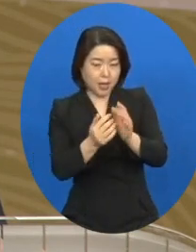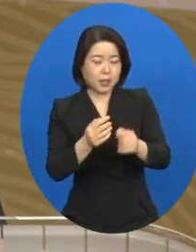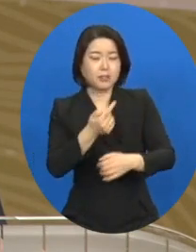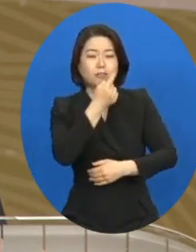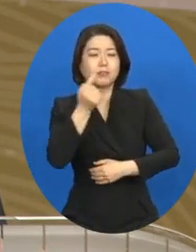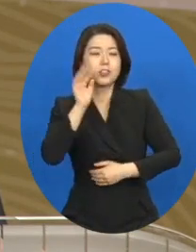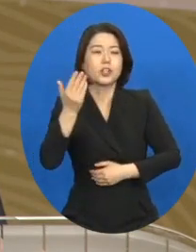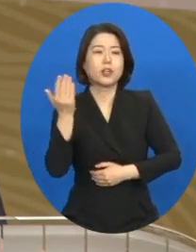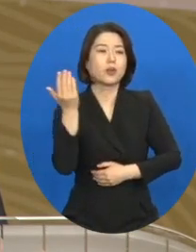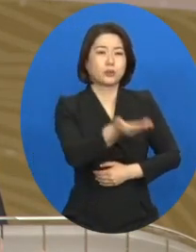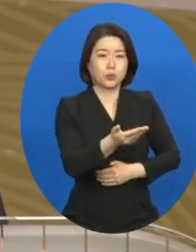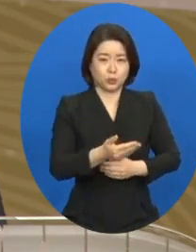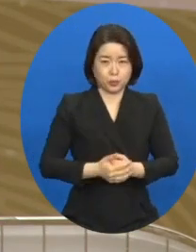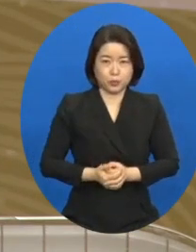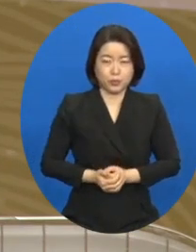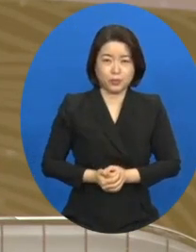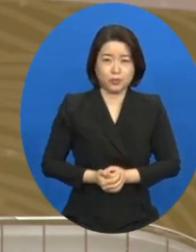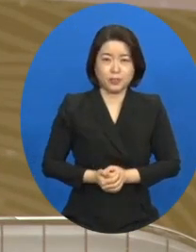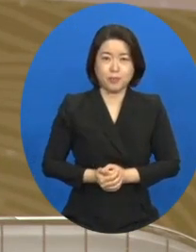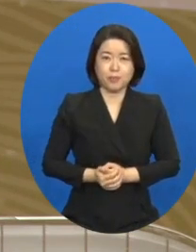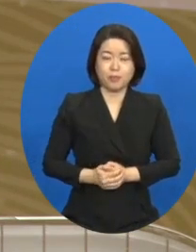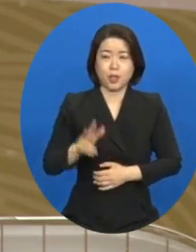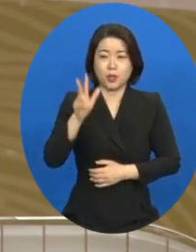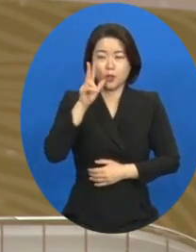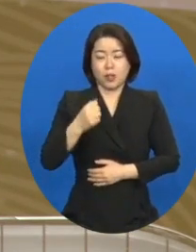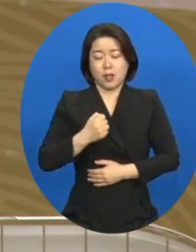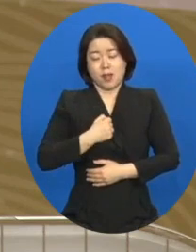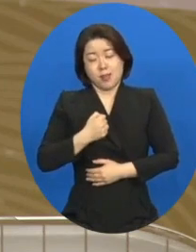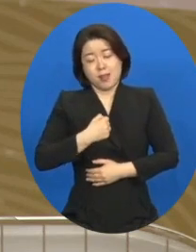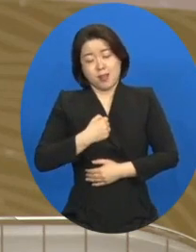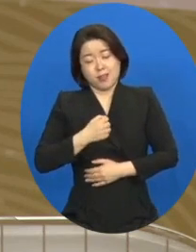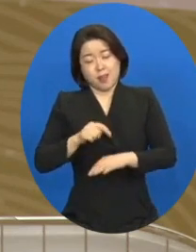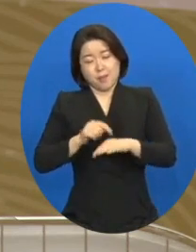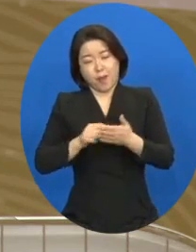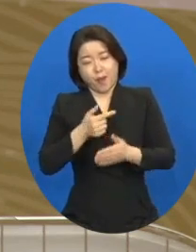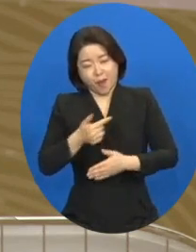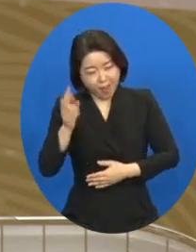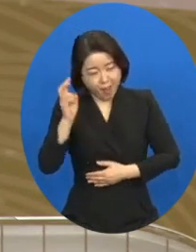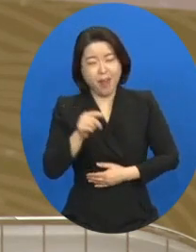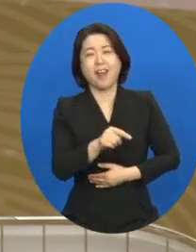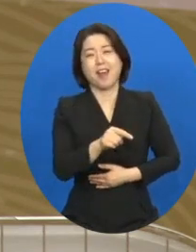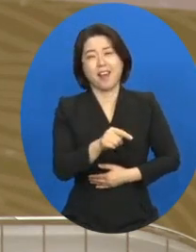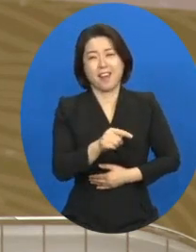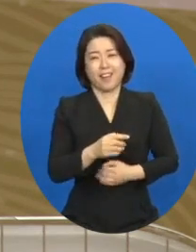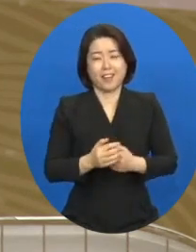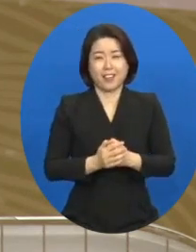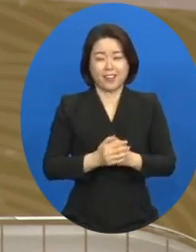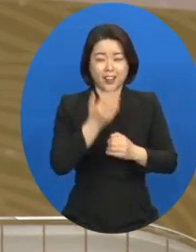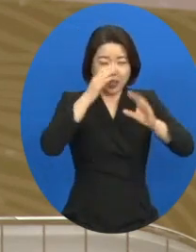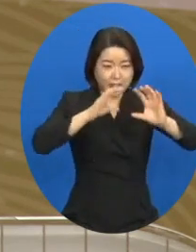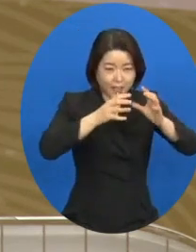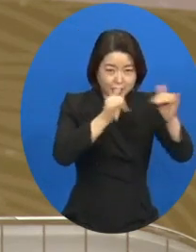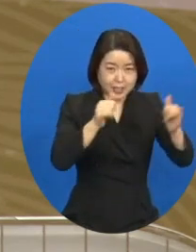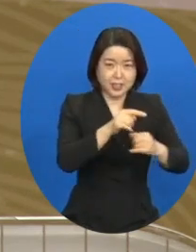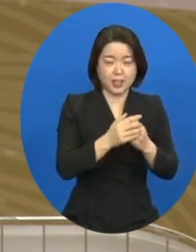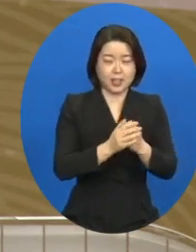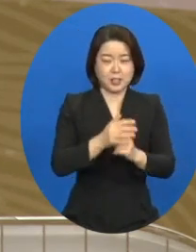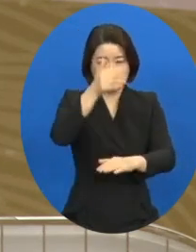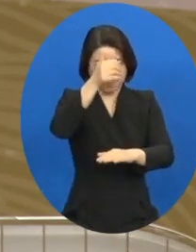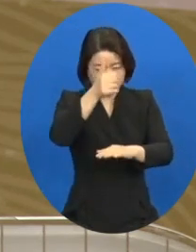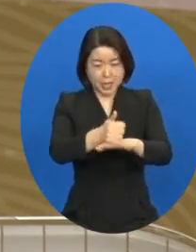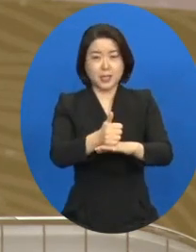것입니다. 여호수아가 오죽 답답하면 그랬을까 싶어요. 이스라엘 백성들과 지금